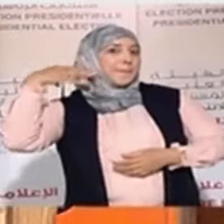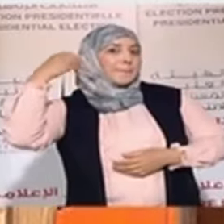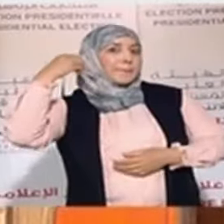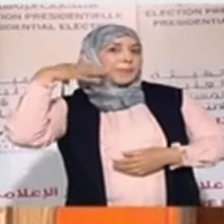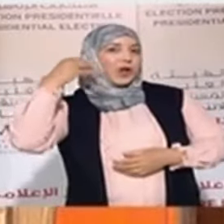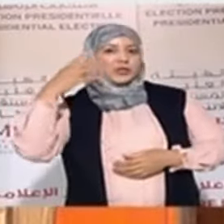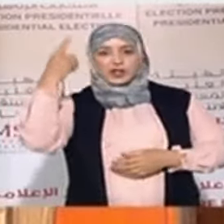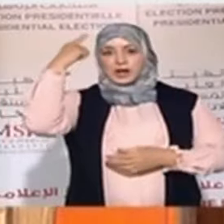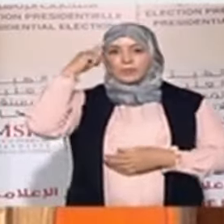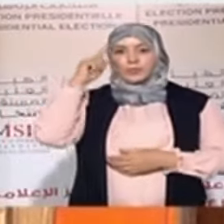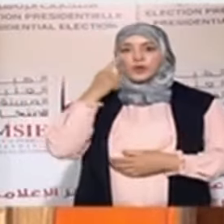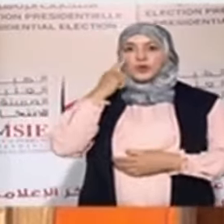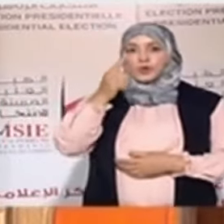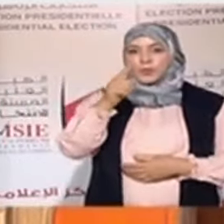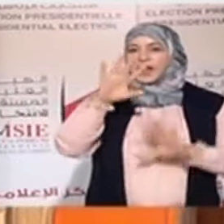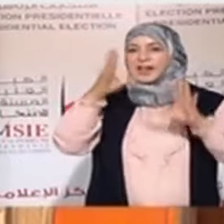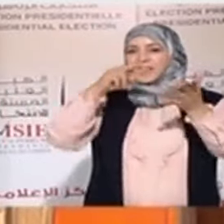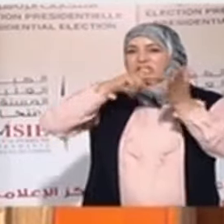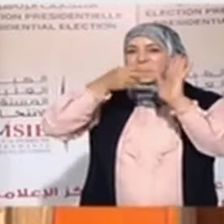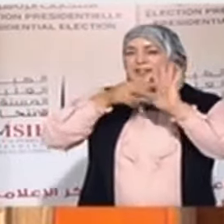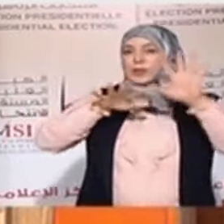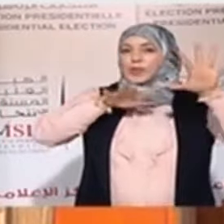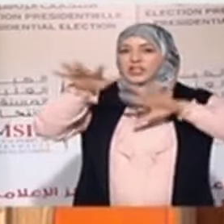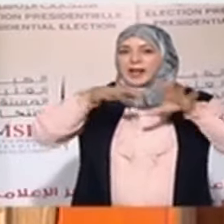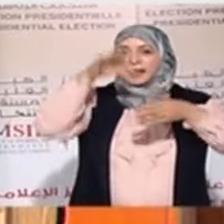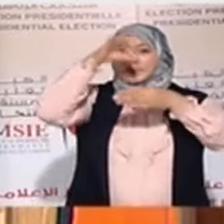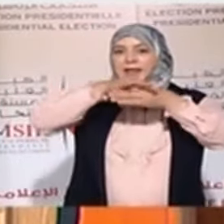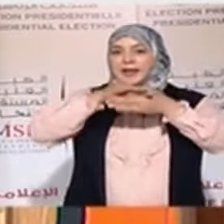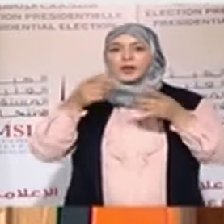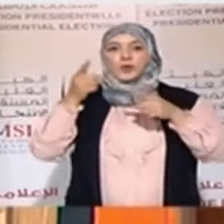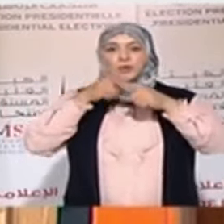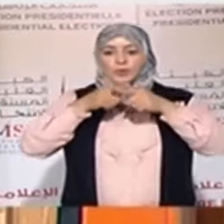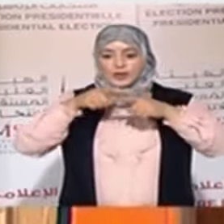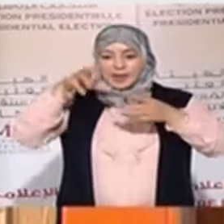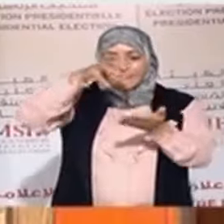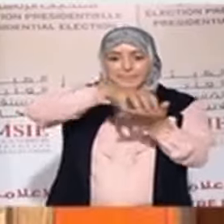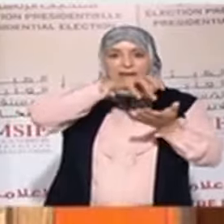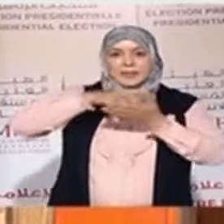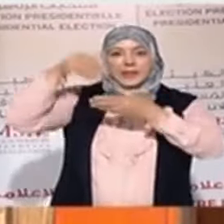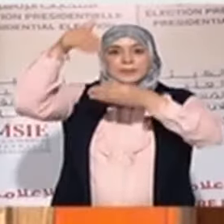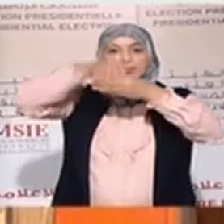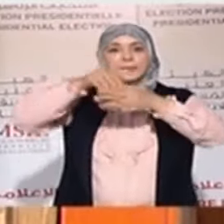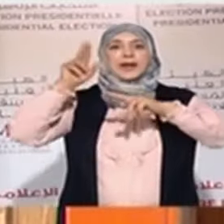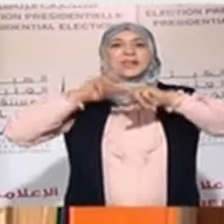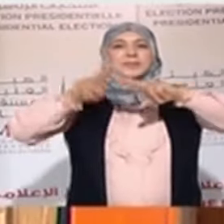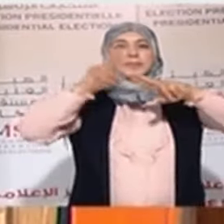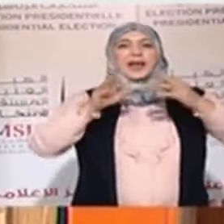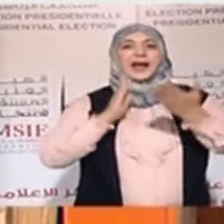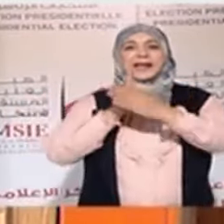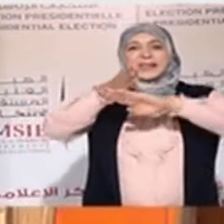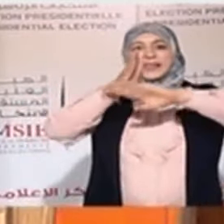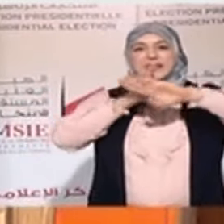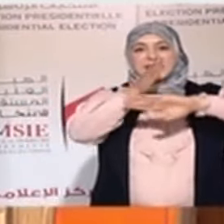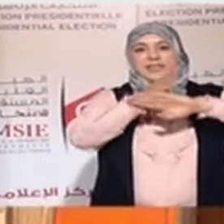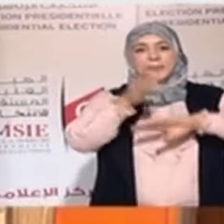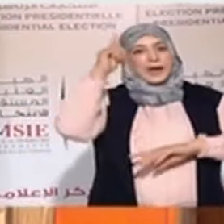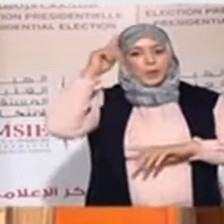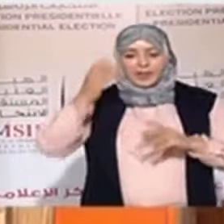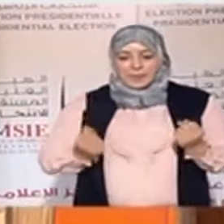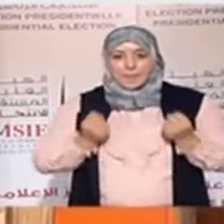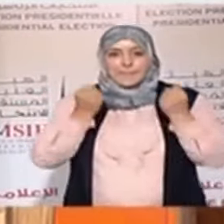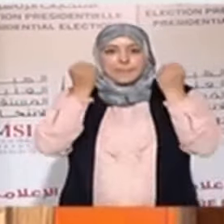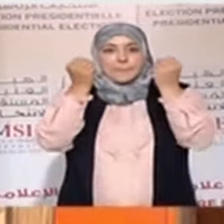الاقتراع بمختلف أصنافها وتهيئة مراكز الاقتراع لاستقبالهم في أفضل الظروف، وقد أفضى هذا